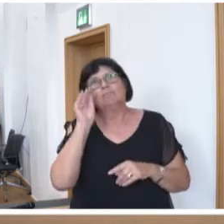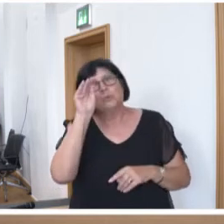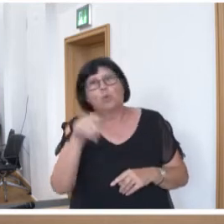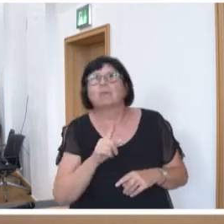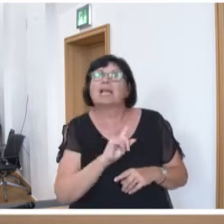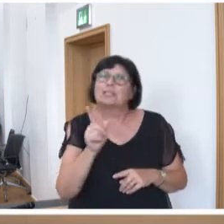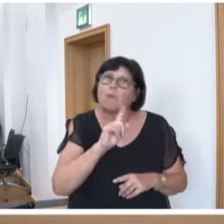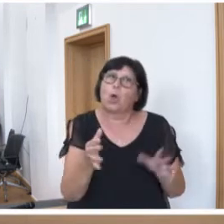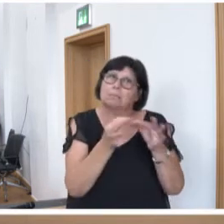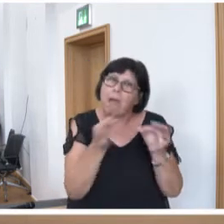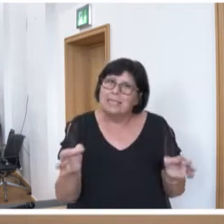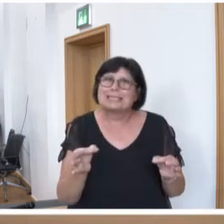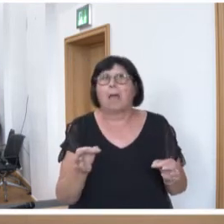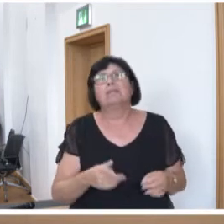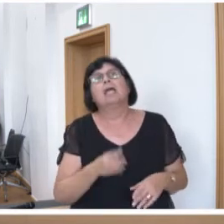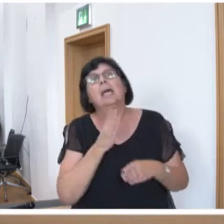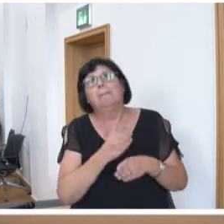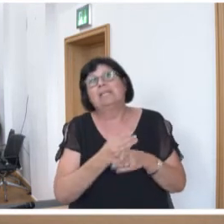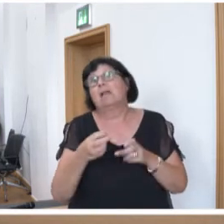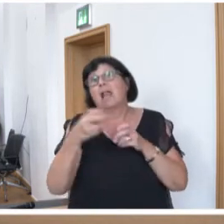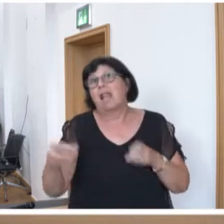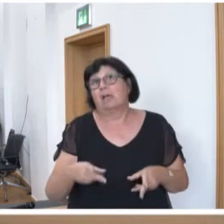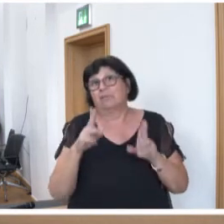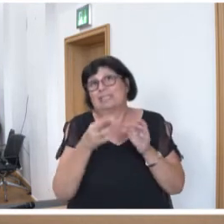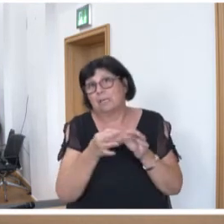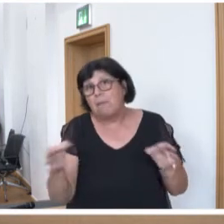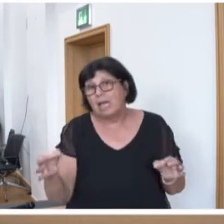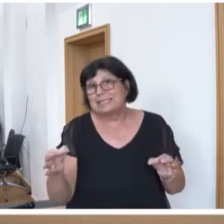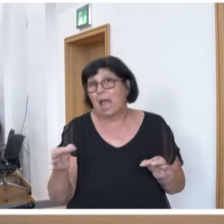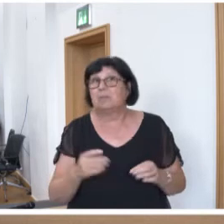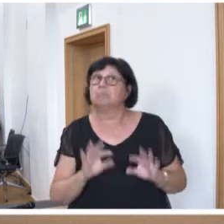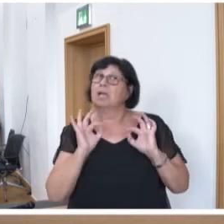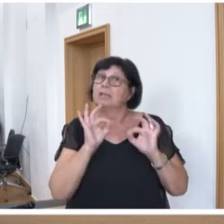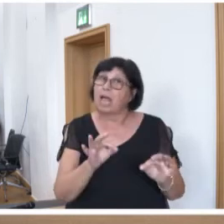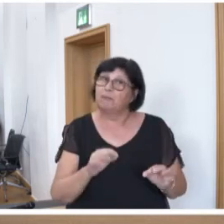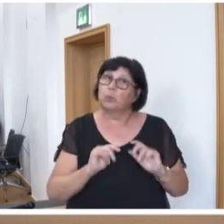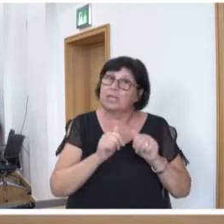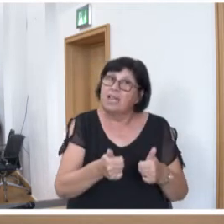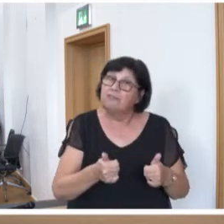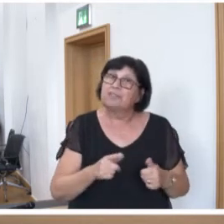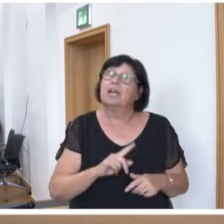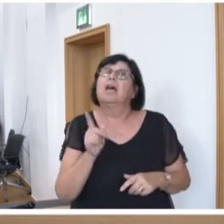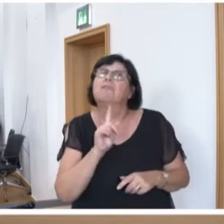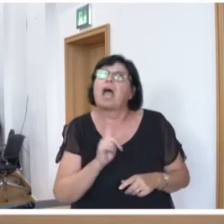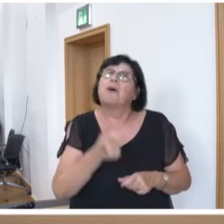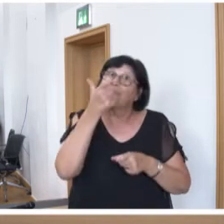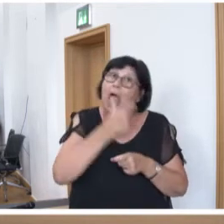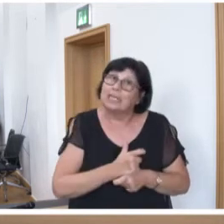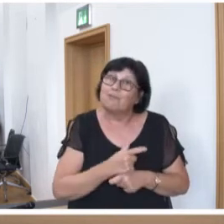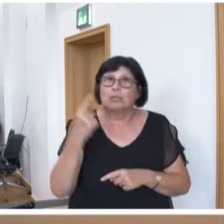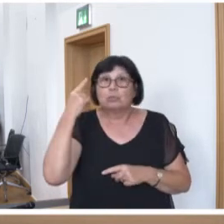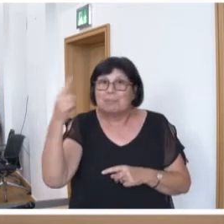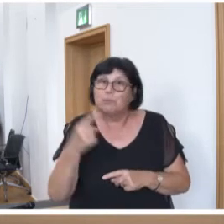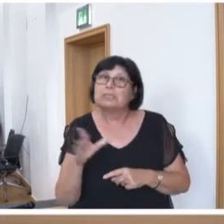Sofortmaßnahmen, aber auch mit mittel- und langfristigen Maßnahmen wird dafür Sorge getragen, dass, wenn wir verantwortungsbewusst mit